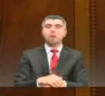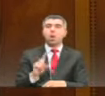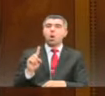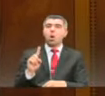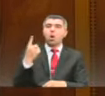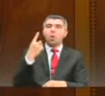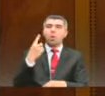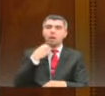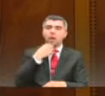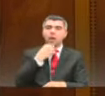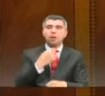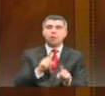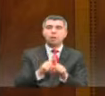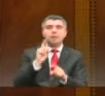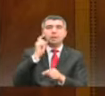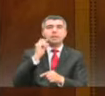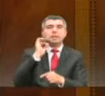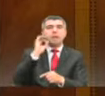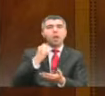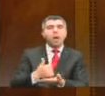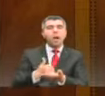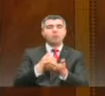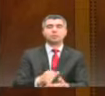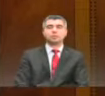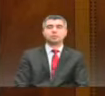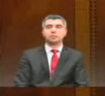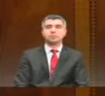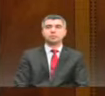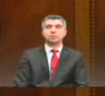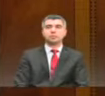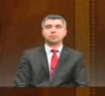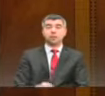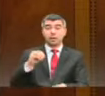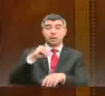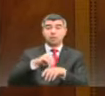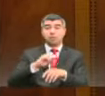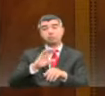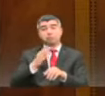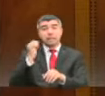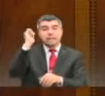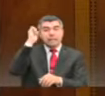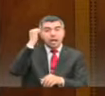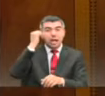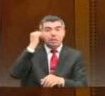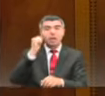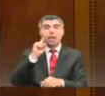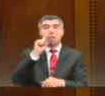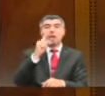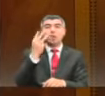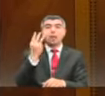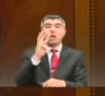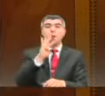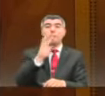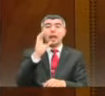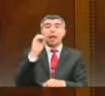مرة سيتمتعون بهذه الميزة. وسنقوم بتكوين أزيد من